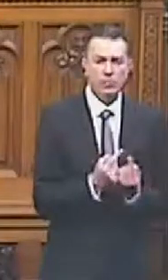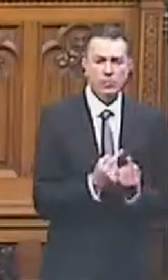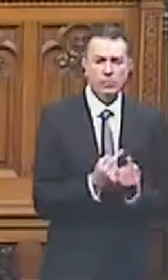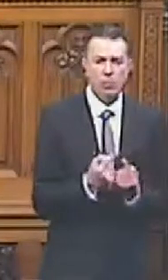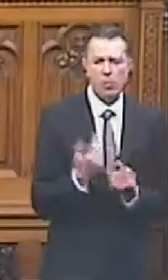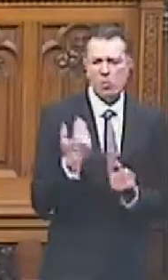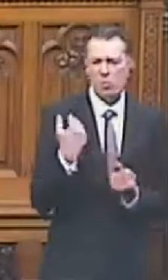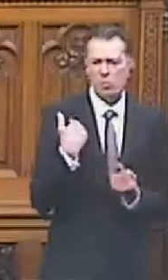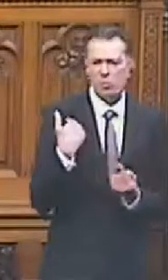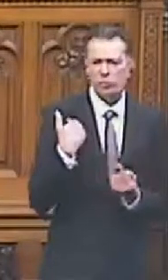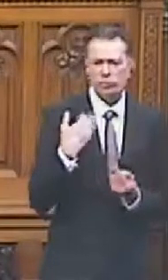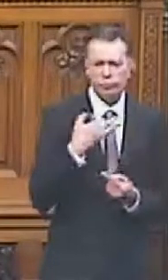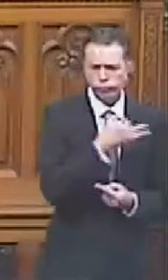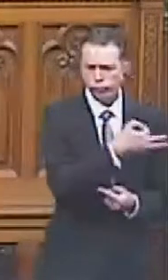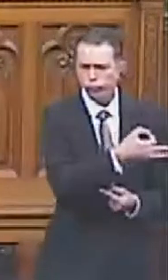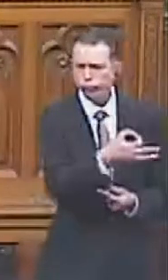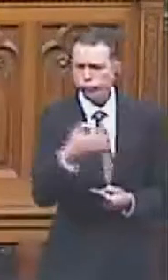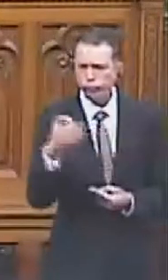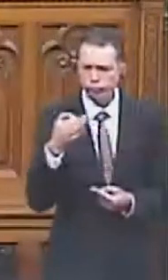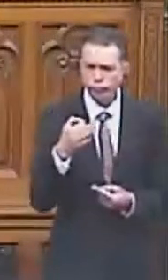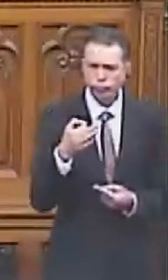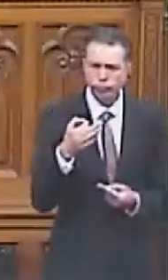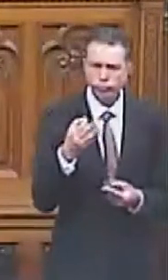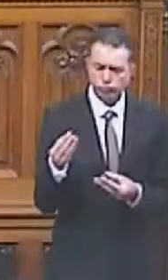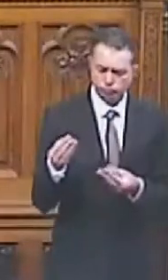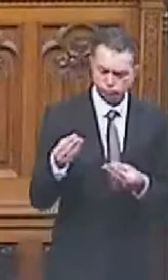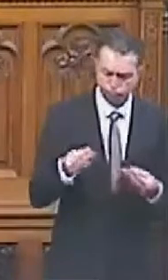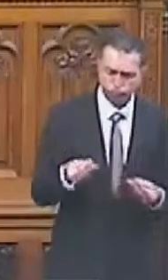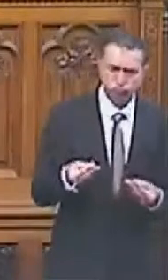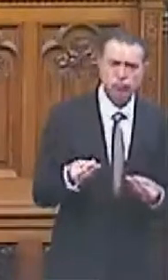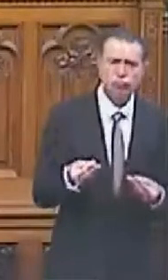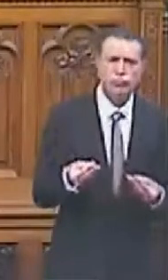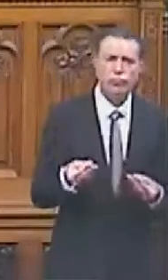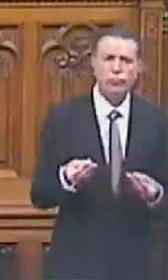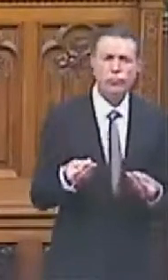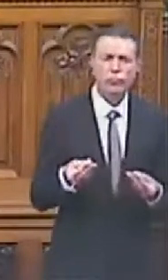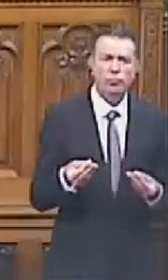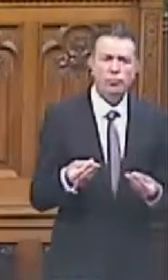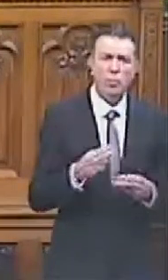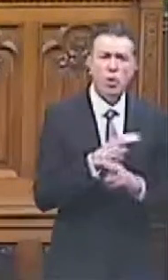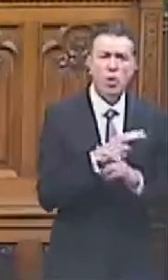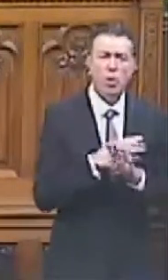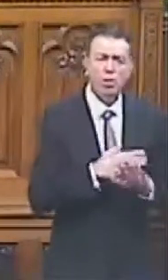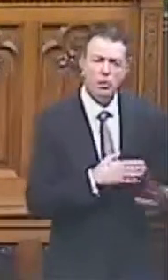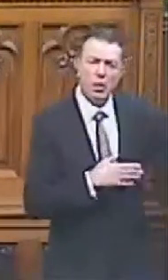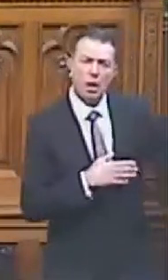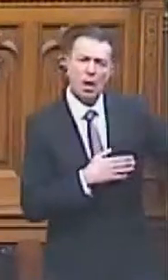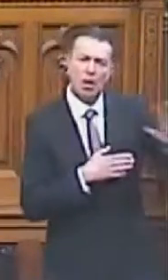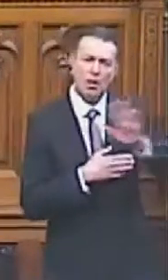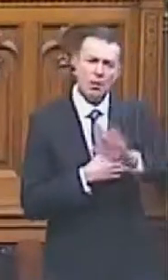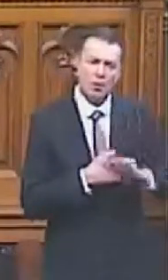vor wenigen Wochen eine Umfrage auch präsentiert bekommen haben, dass österreichweit